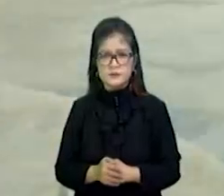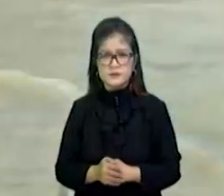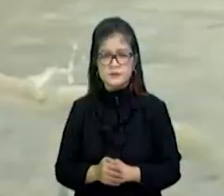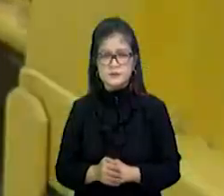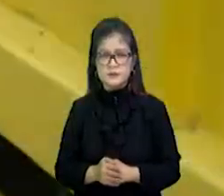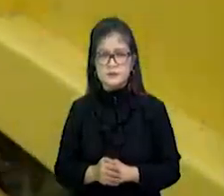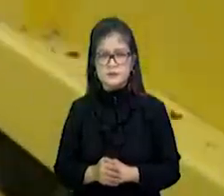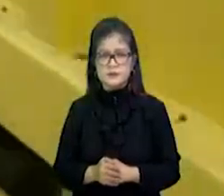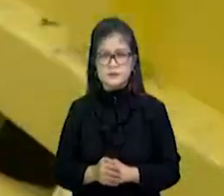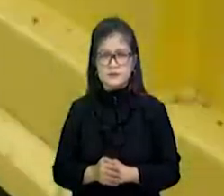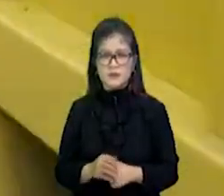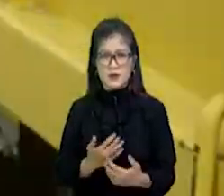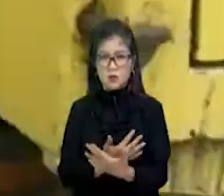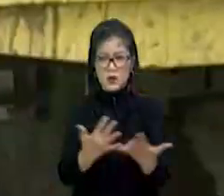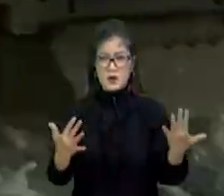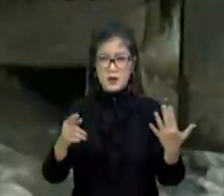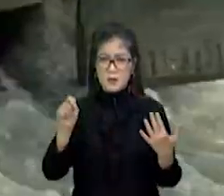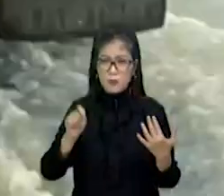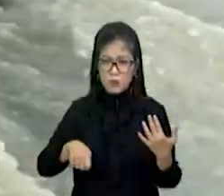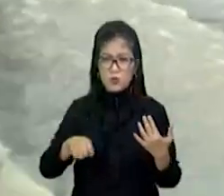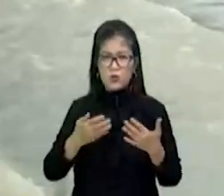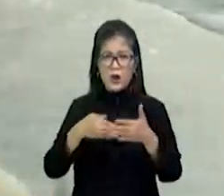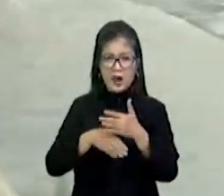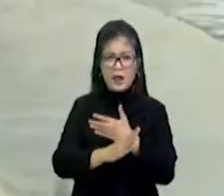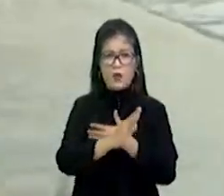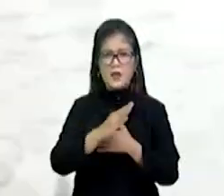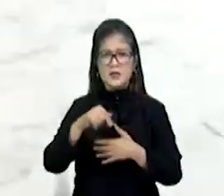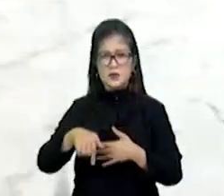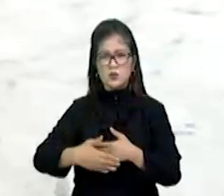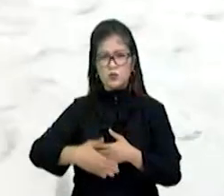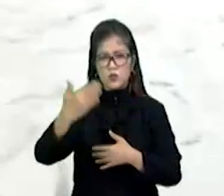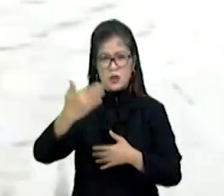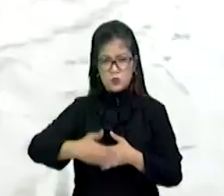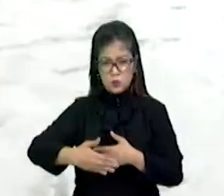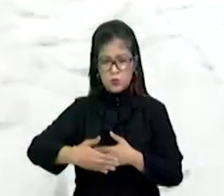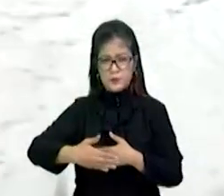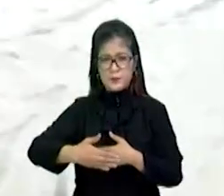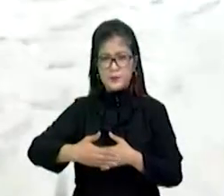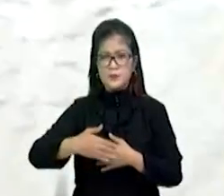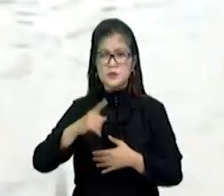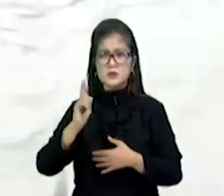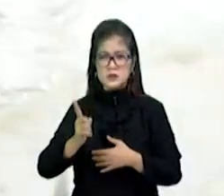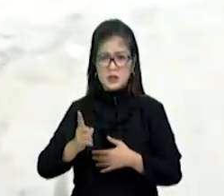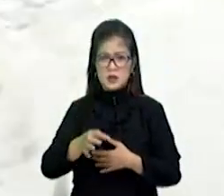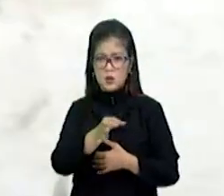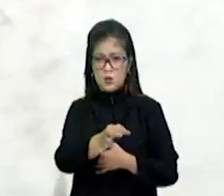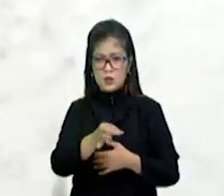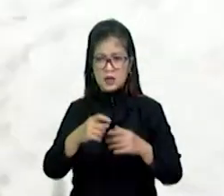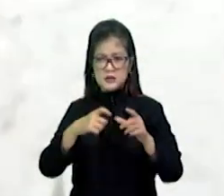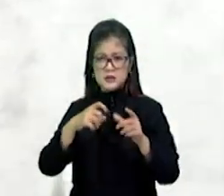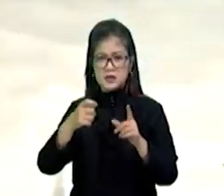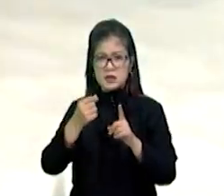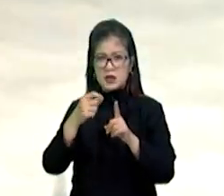Pengendara harus bergiliran saat akan melintas akses jalan Desa Pakan Kamis di Kecamatan Dolok Masihul, Serdang Bedagai, Sumatera Utara yang terendam